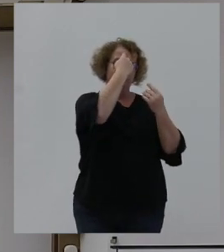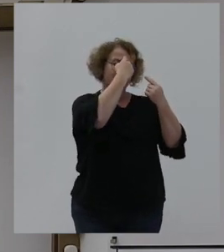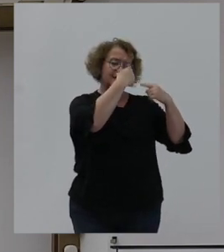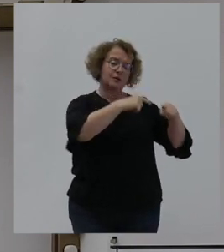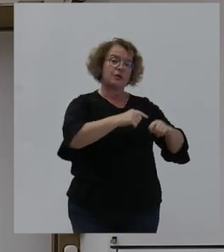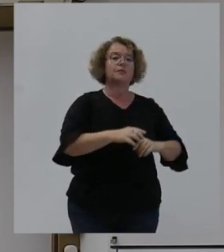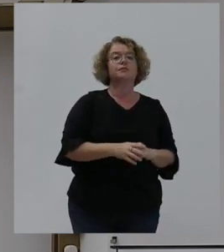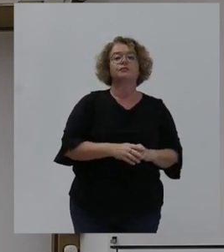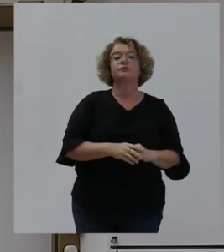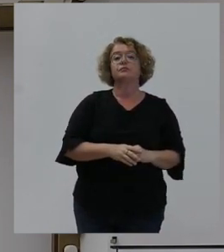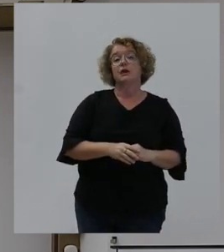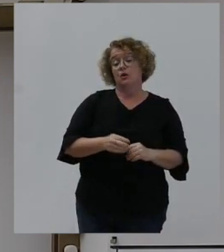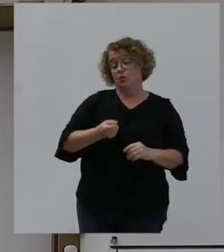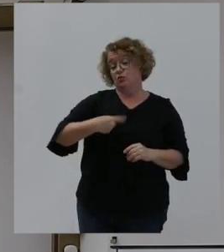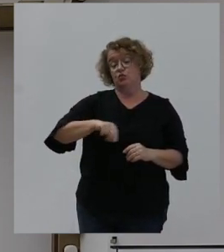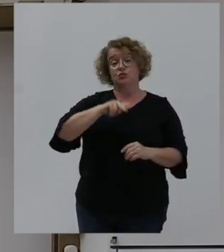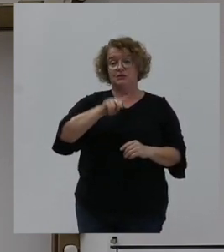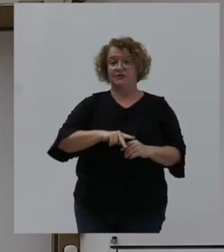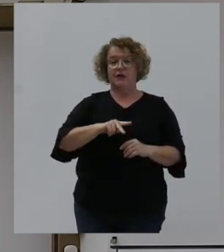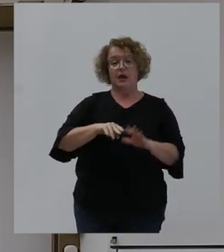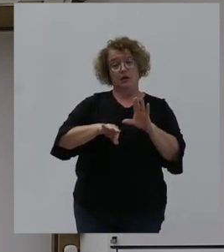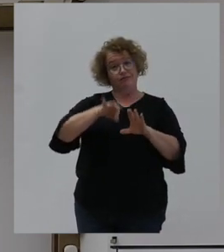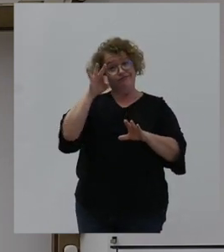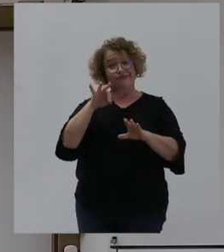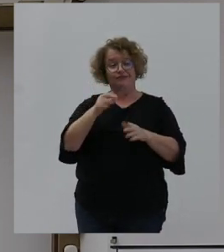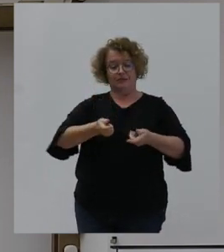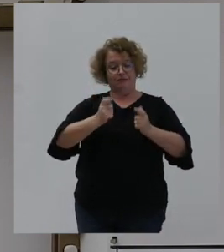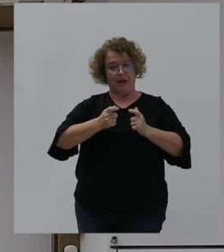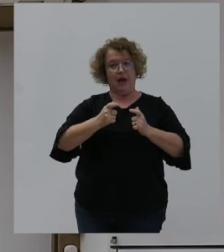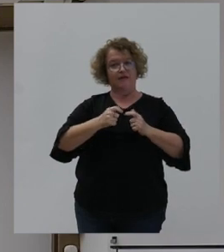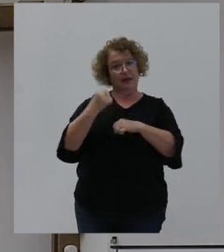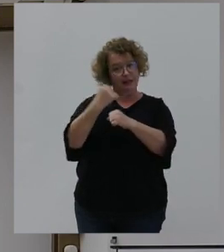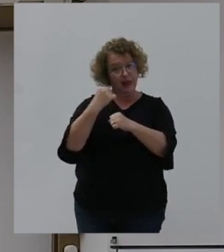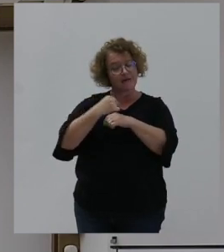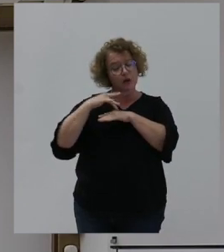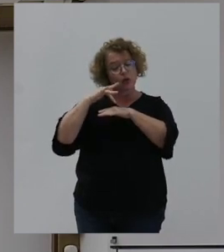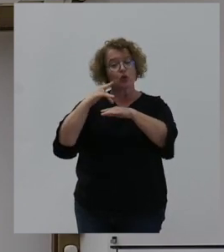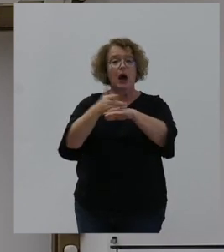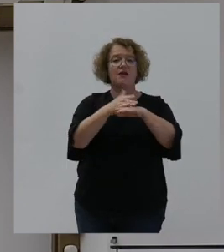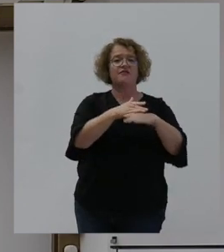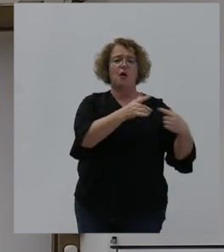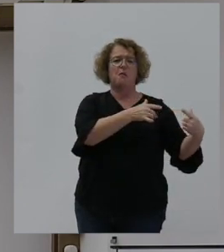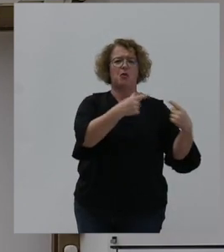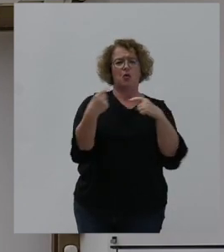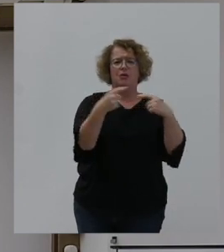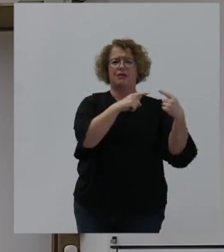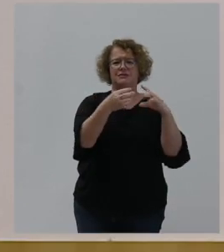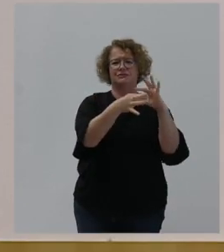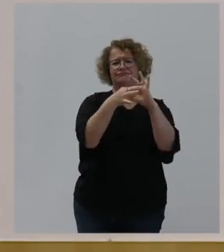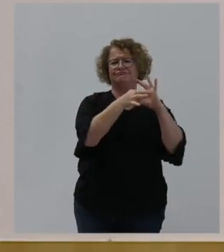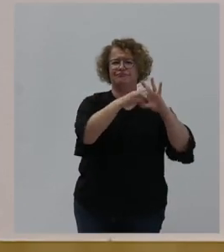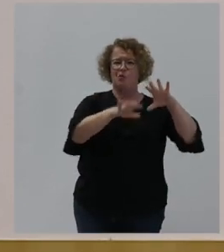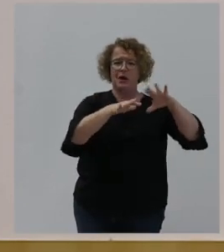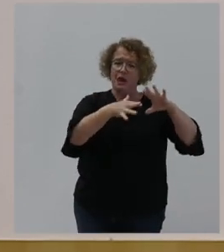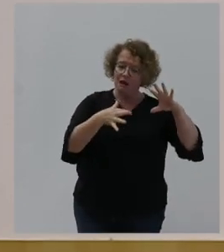Donc je redis que nous avons effectivement apaisé un certain nombre de relations qui vraiment n'étaient pas, ne fonctionnaient pas bien.